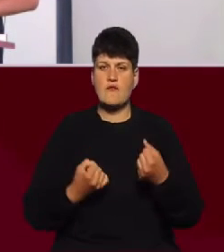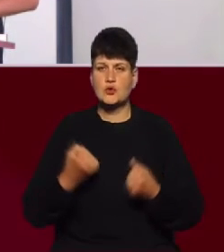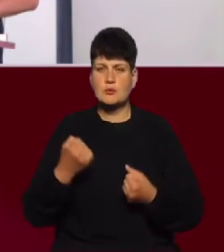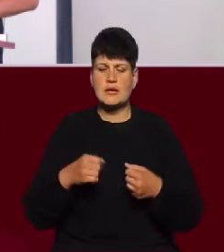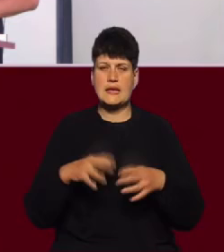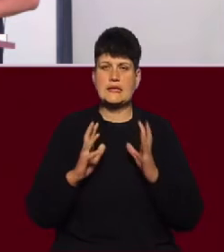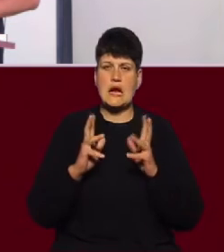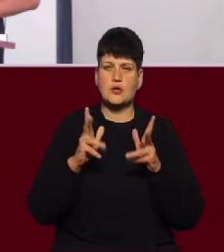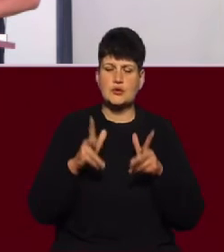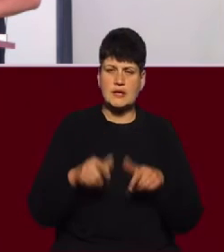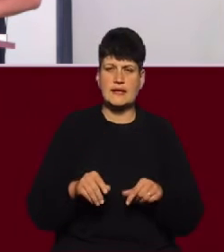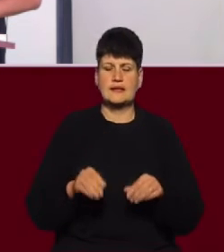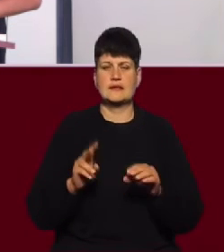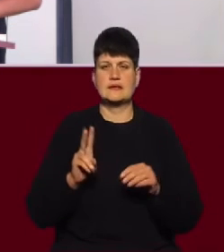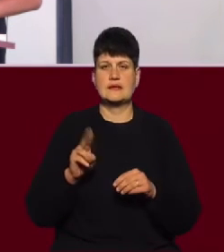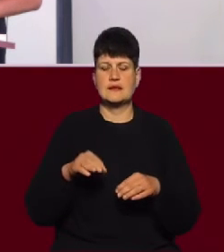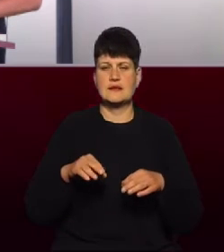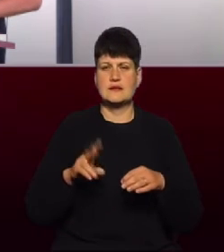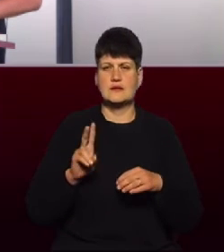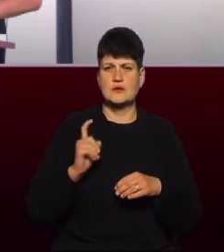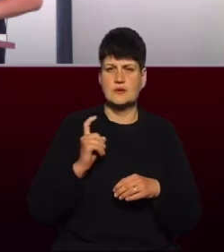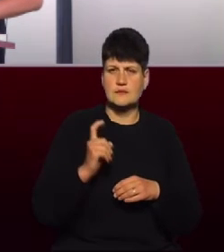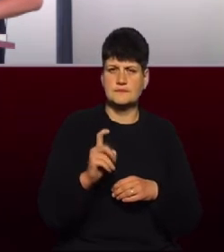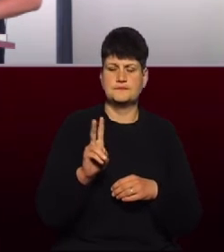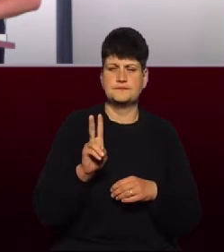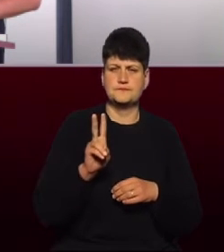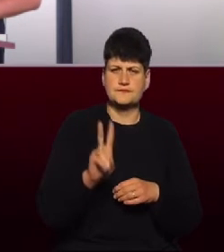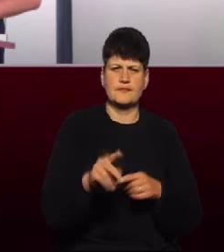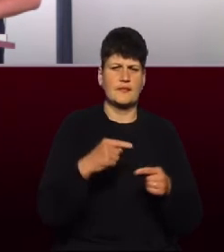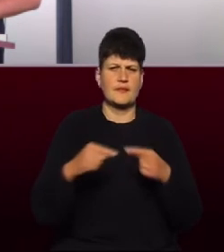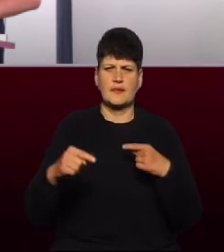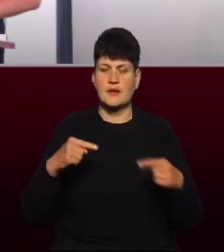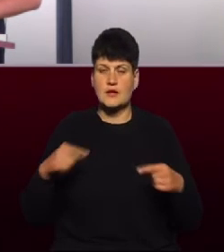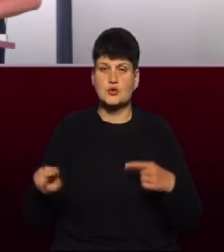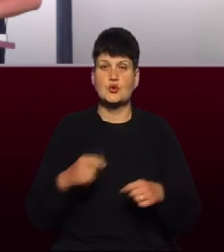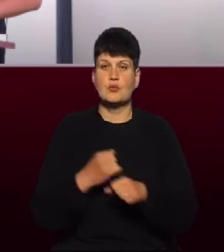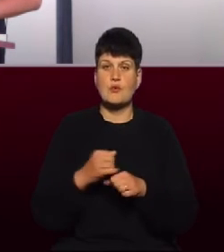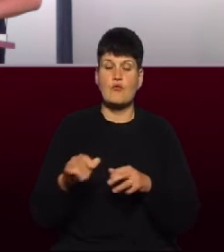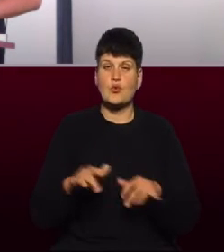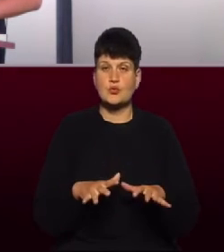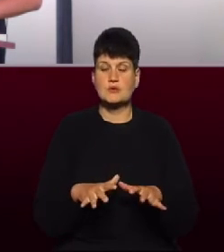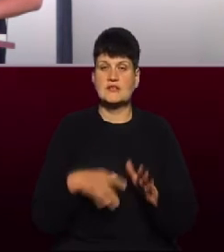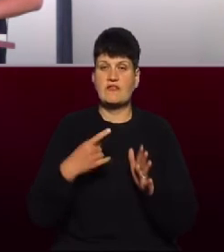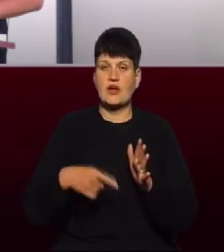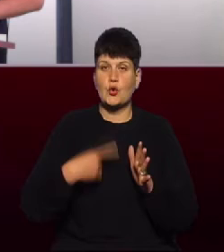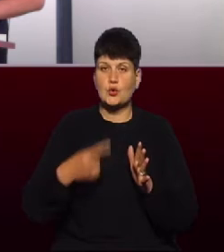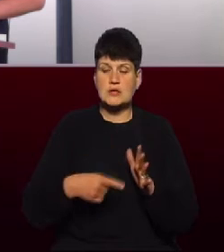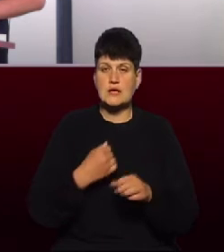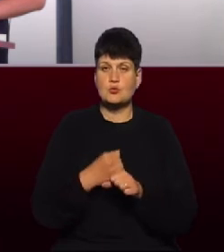трамваї, тролейбуси, а також мотоцикли та інші механічні транспортні засоби, що призводяться в рух за допомогою двигуна з робочим